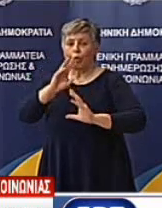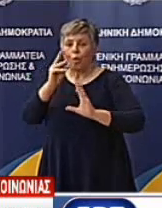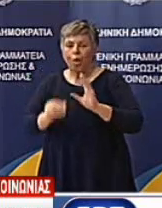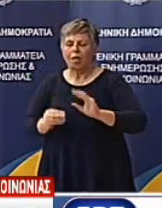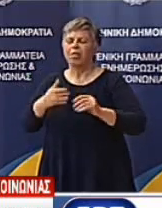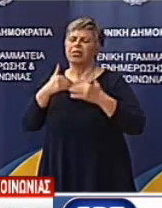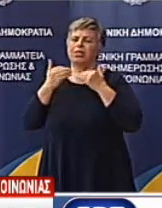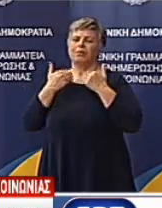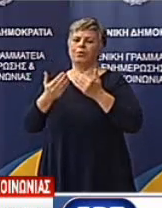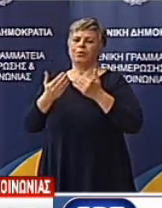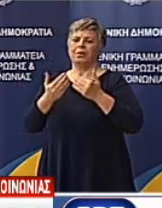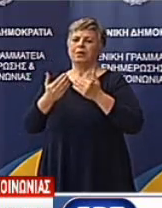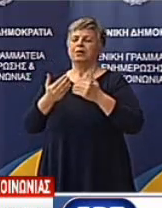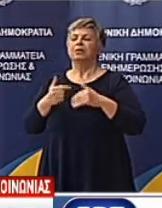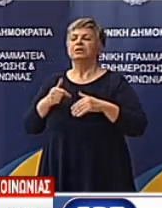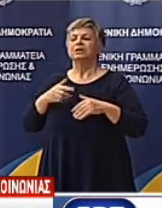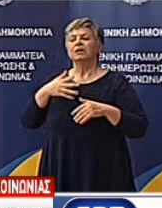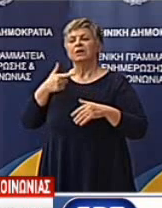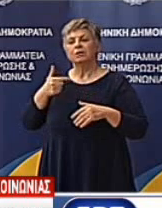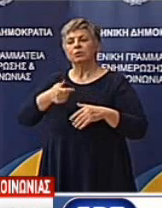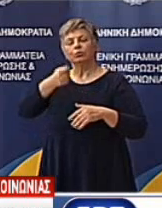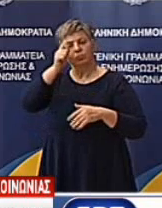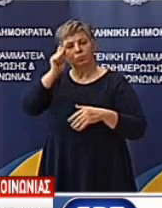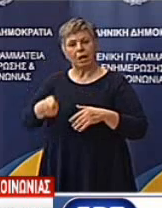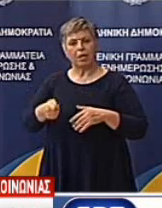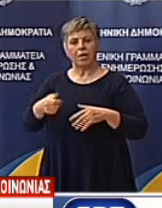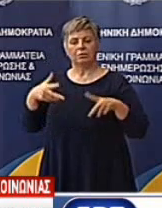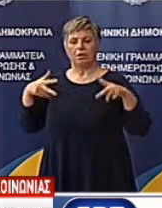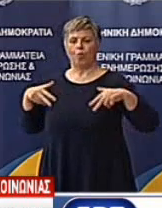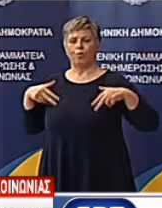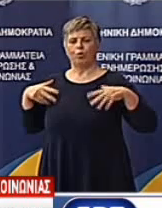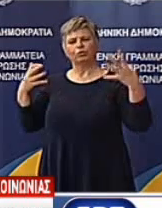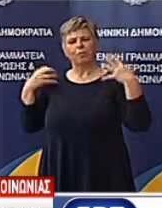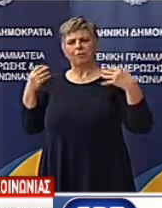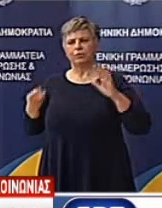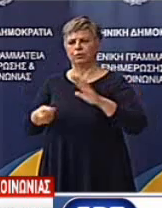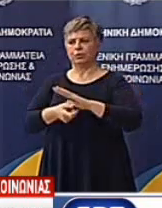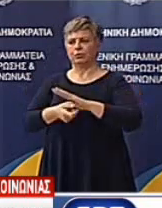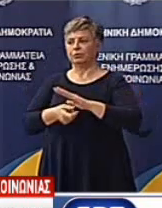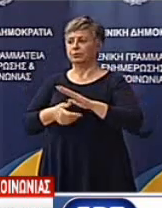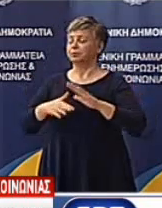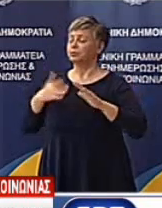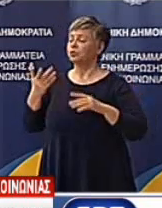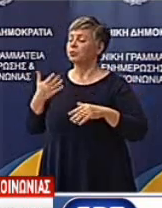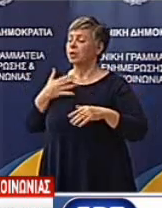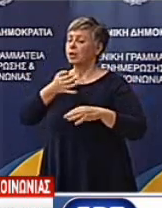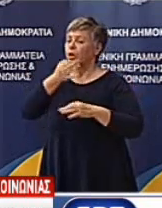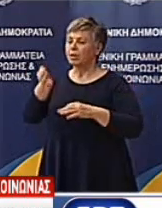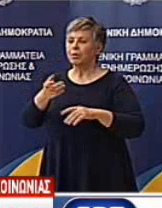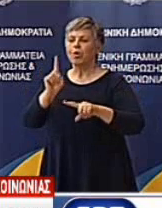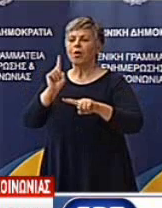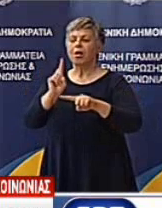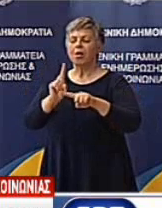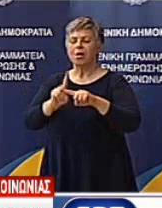ότι το έχει ήδη διατυπωθεί και από τον αρμόδιο υπουργό, τον κύριο Μουζάλα. Ωστόσο, η χώρα μας είναι συνεπής στις υποχρεώσεις. Υπάρχει